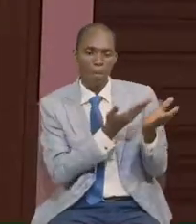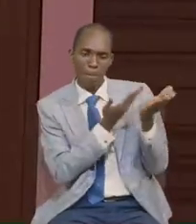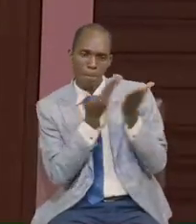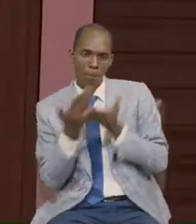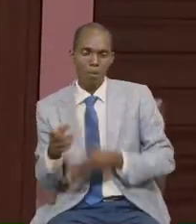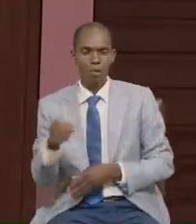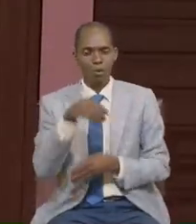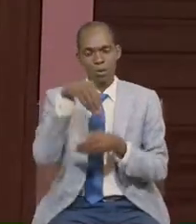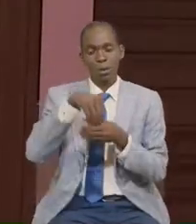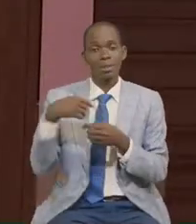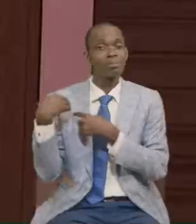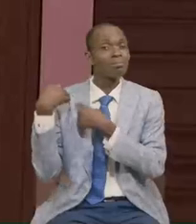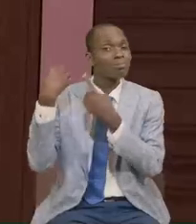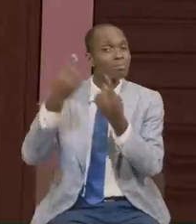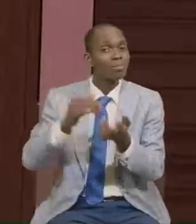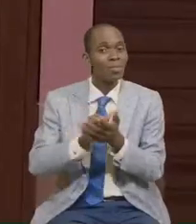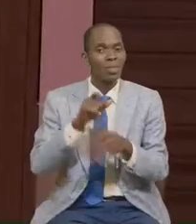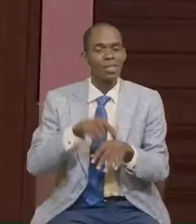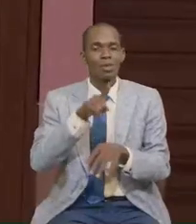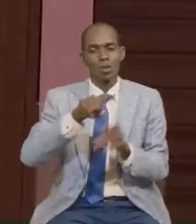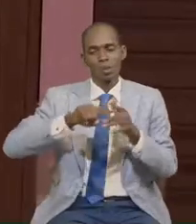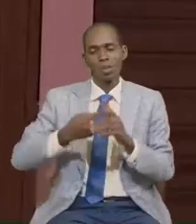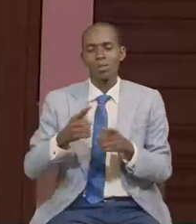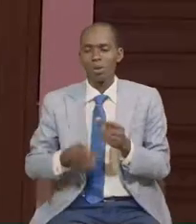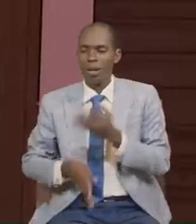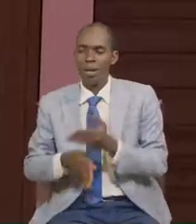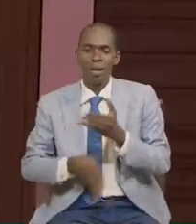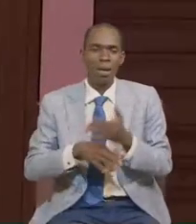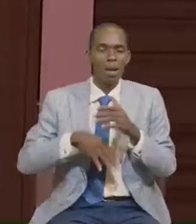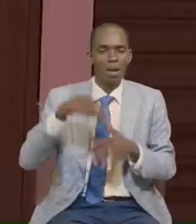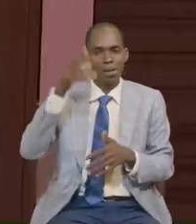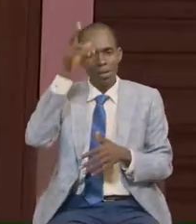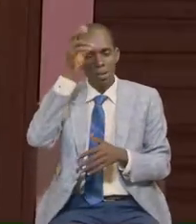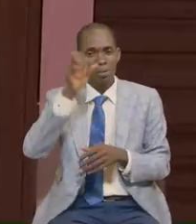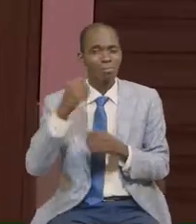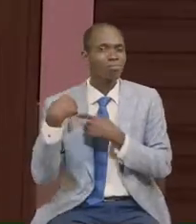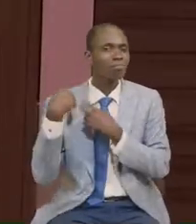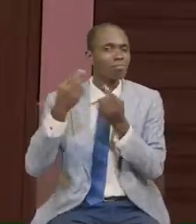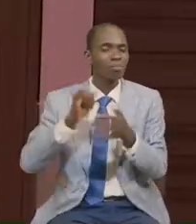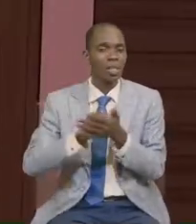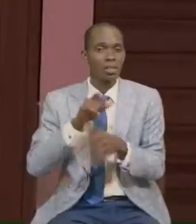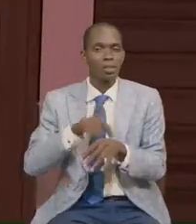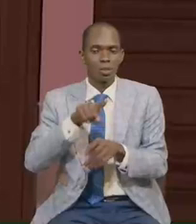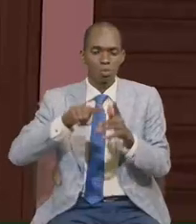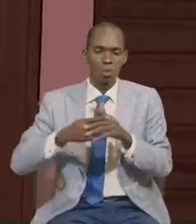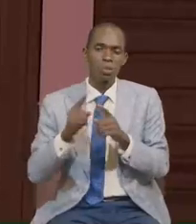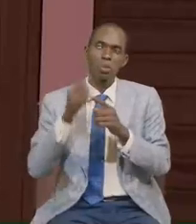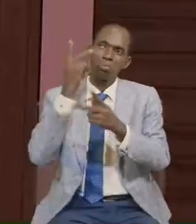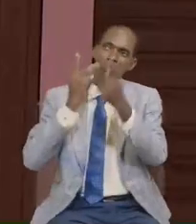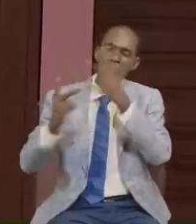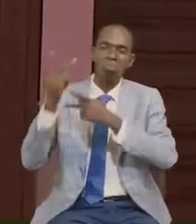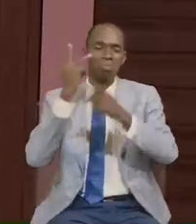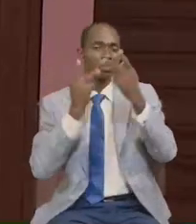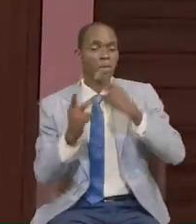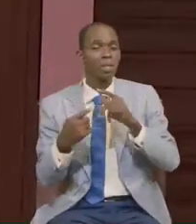temps-là, peut-être tu chasses les démons. Depuis ce temps-là, tu prophétises. Depuis ce temps-là,